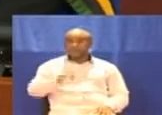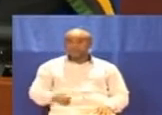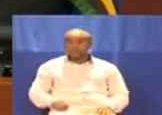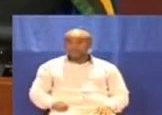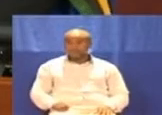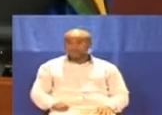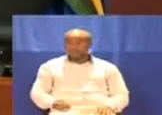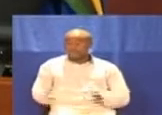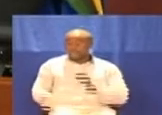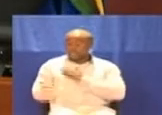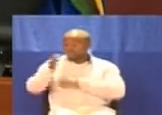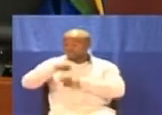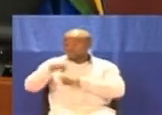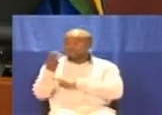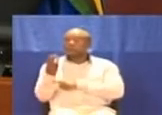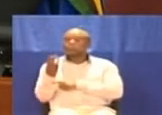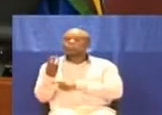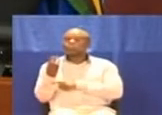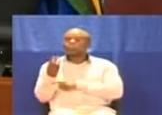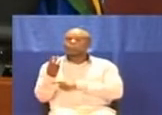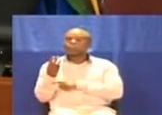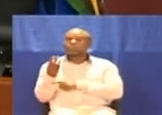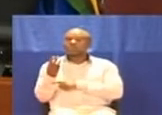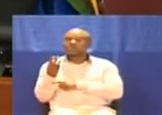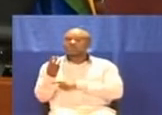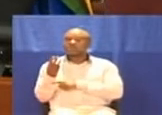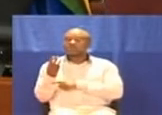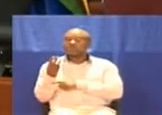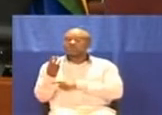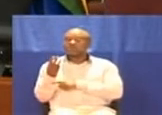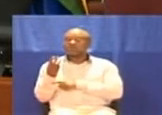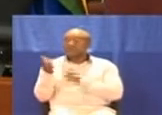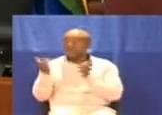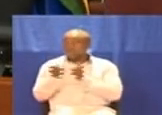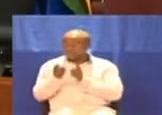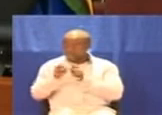tutaanza bunge saa 3 asubuhi. Ijumaa kutwa hii